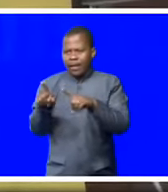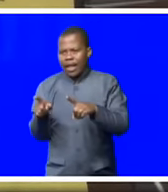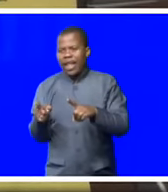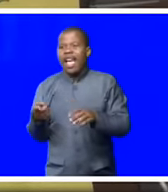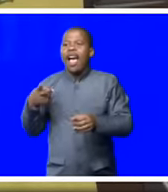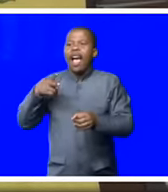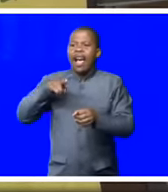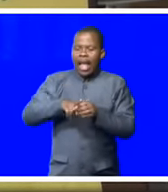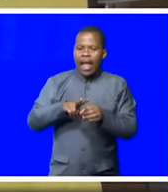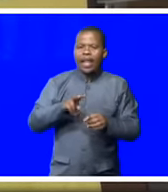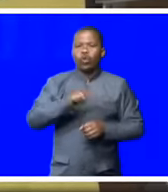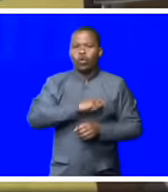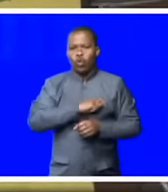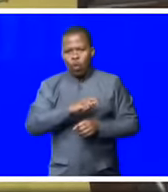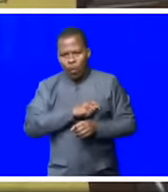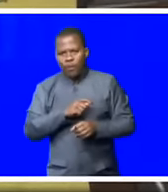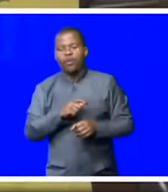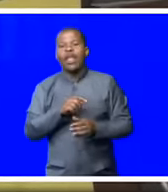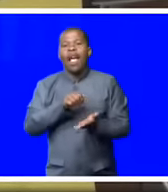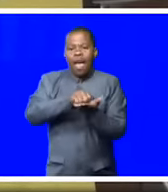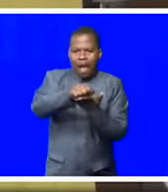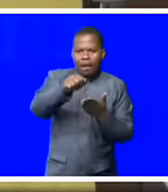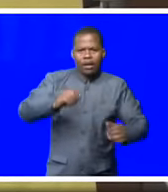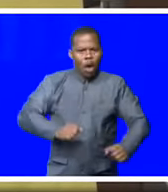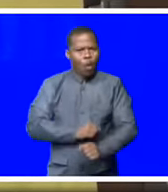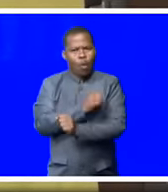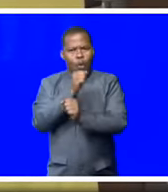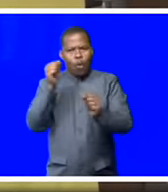aba yimpumelelo.